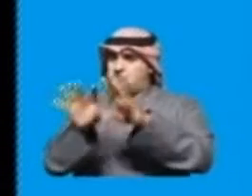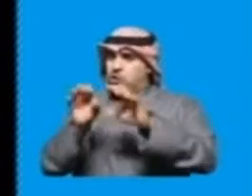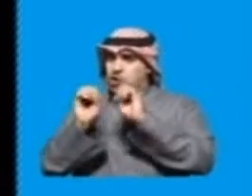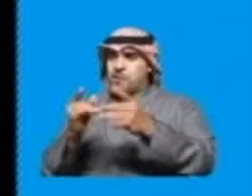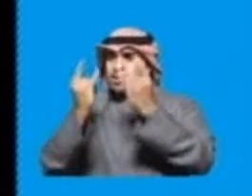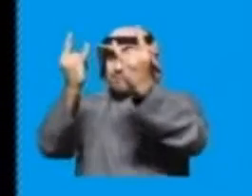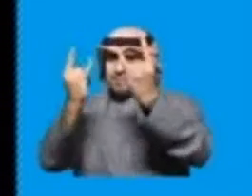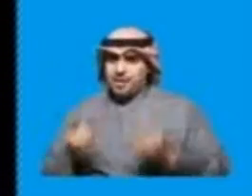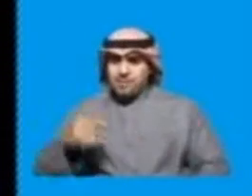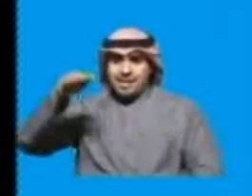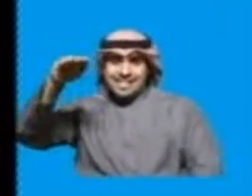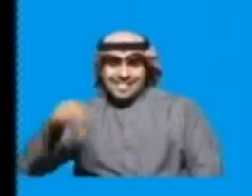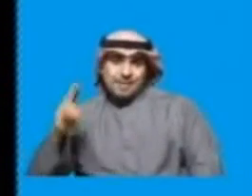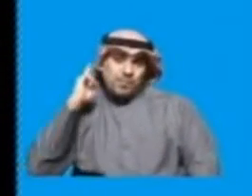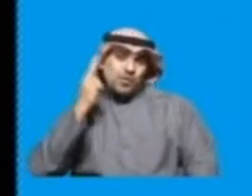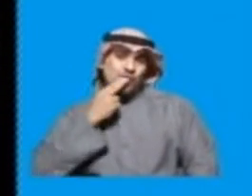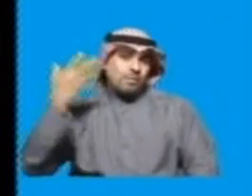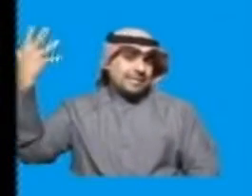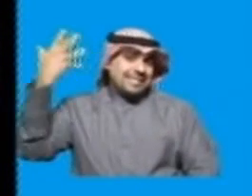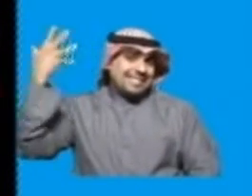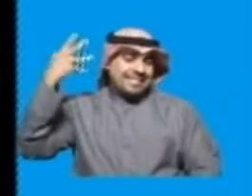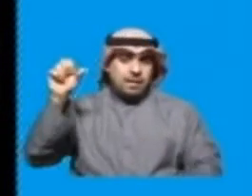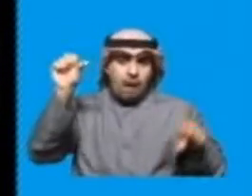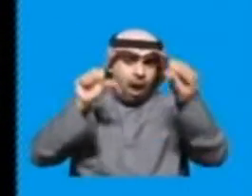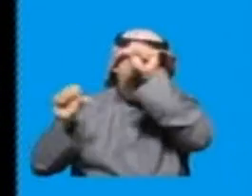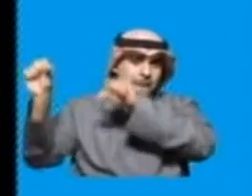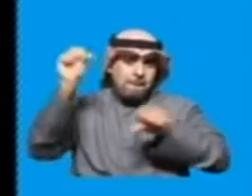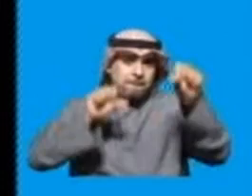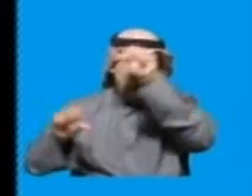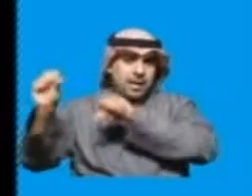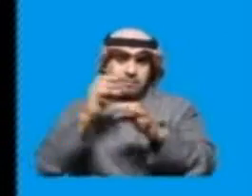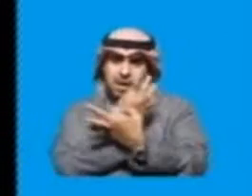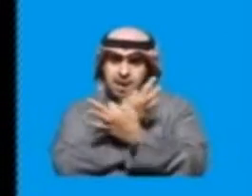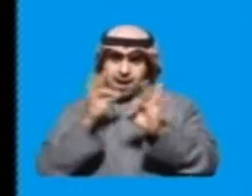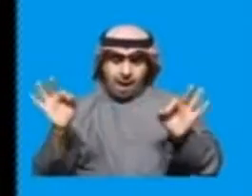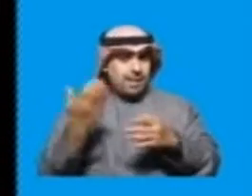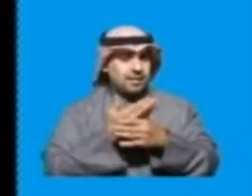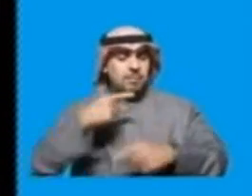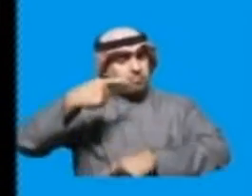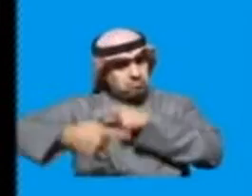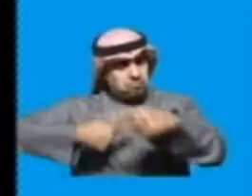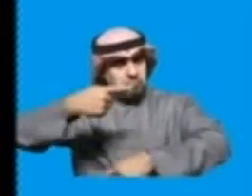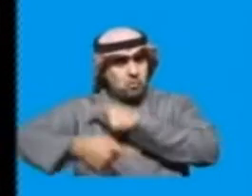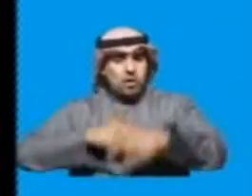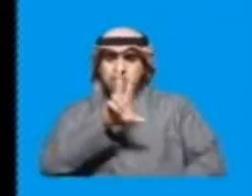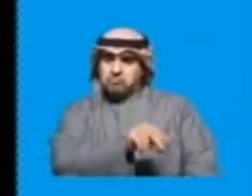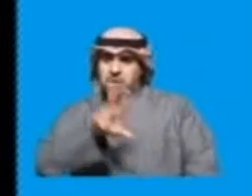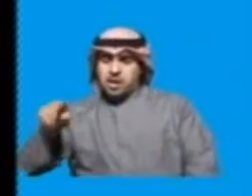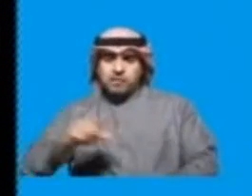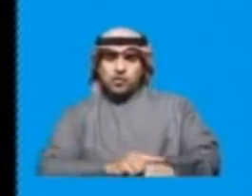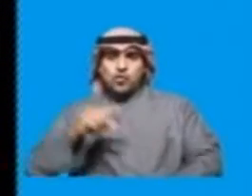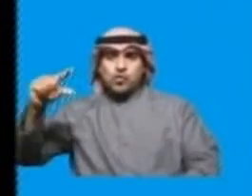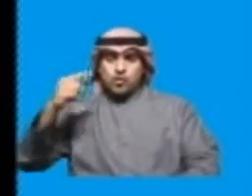العمل، حيث لم تمنعه مسؤولياته الكبيرة ومهامه الوزارية من مواصلة دوره الإنساني كطبيب جراح.